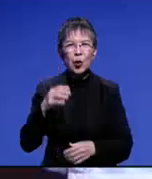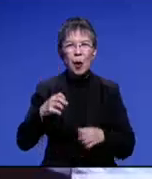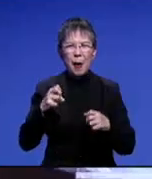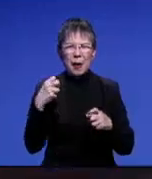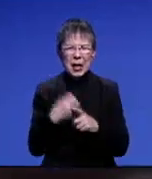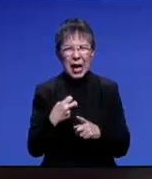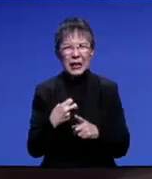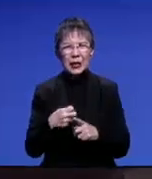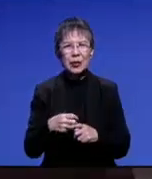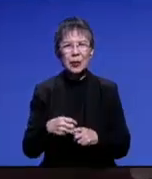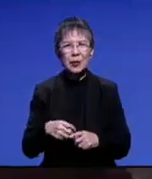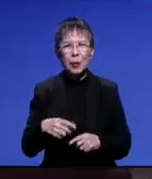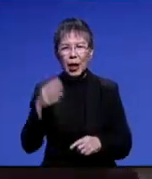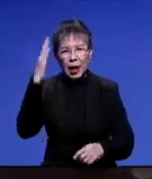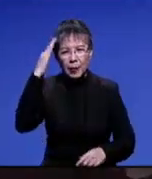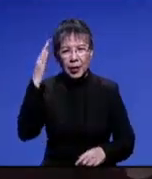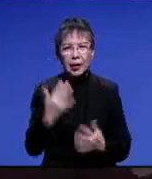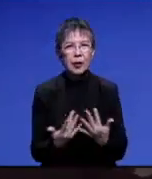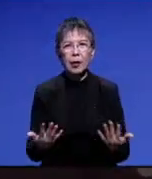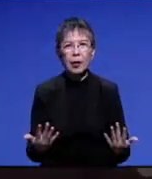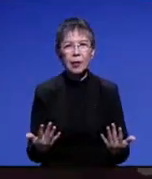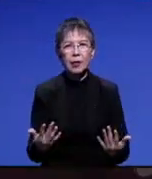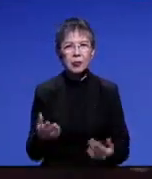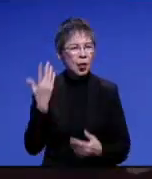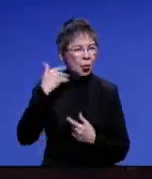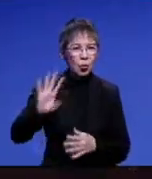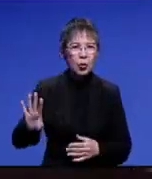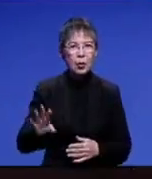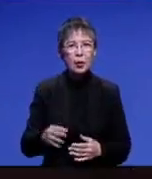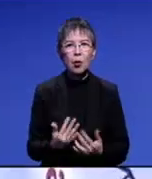Mereka tidak memikirkan rakyat Indonesia.